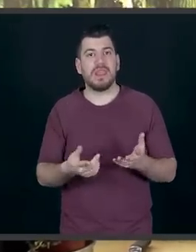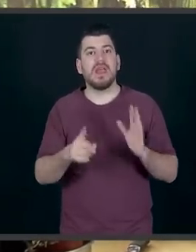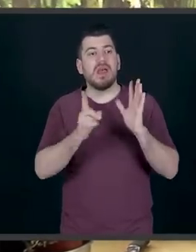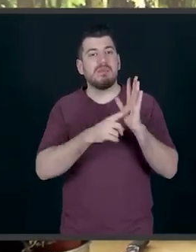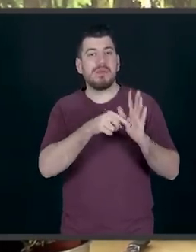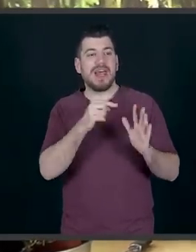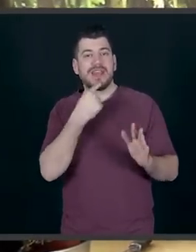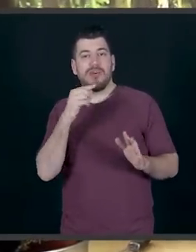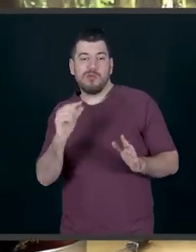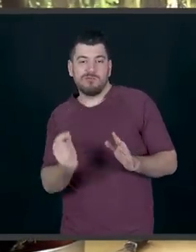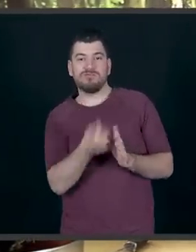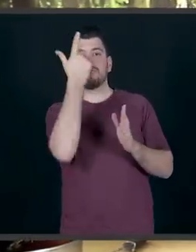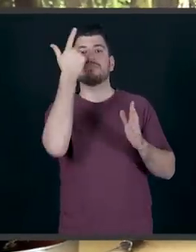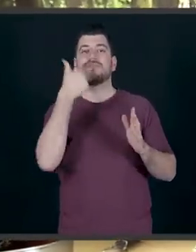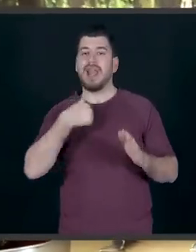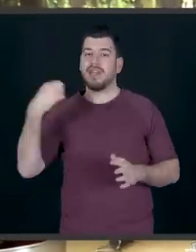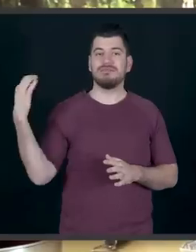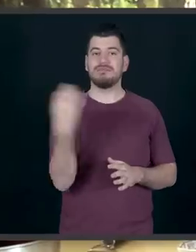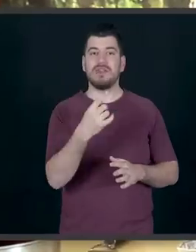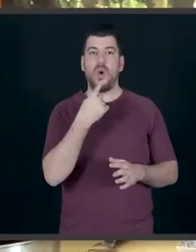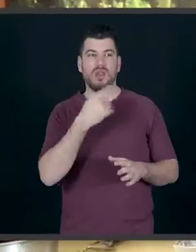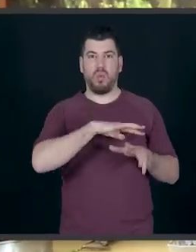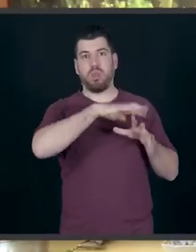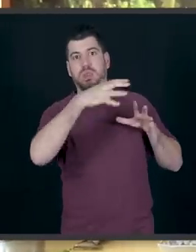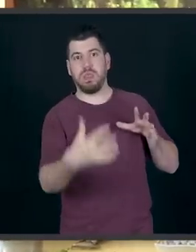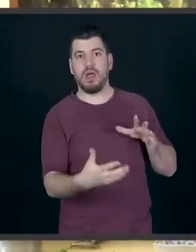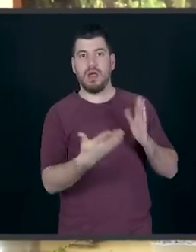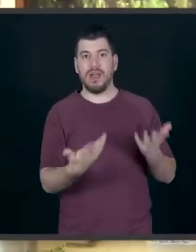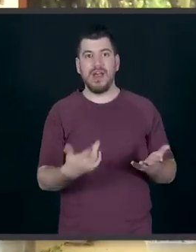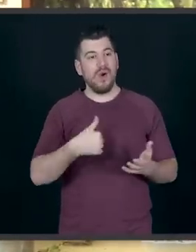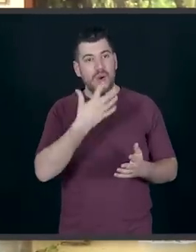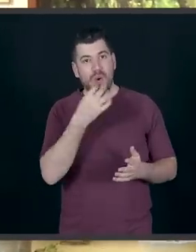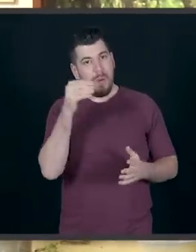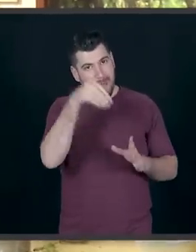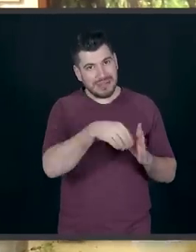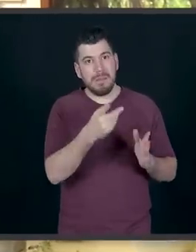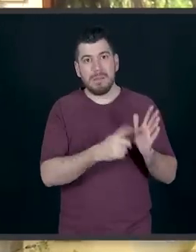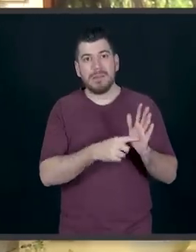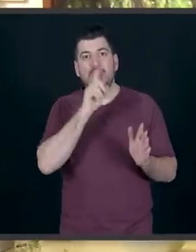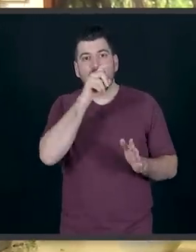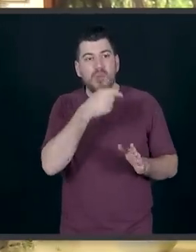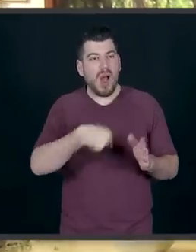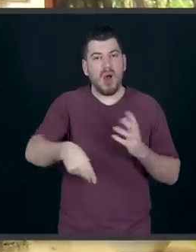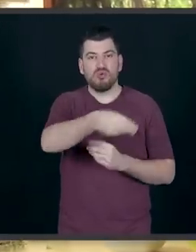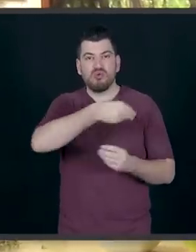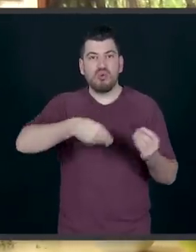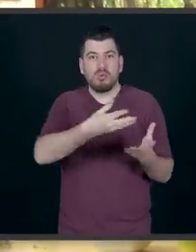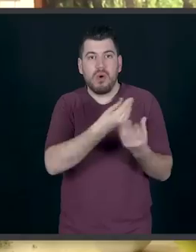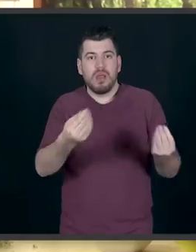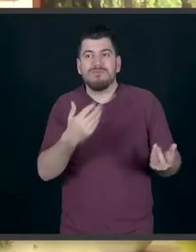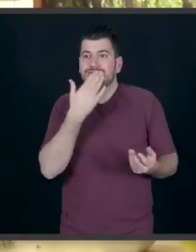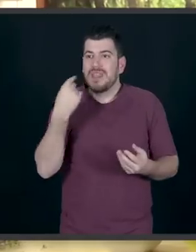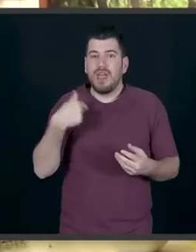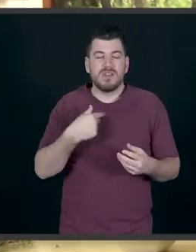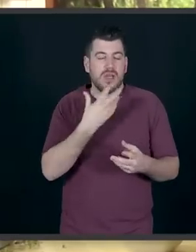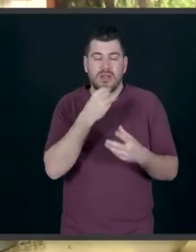να μπουστάρει, να εκτοξεύσει το φαγητό μας, όχι να το καλύψει, γιατί έχουμε να γευτούμε εδώ μέσα και το κοτόπουλο. Άμα βάλω πάρα πολύ σόσο εδώ πέρα, δεν θα